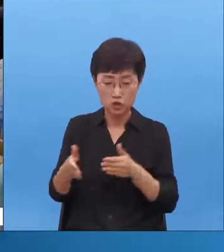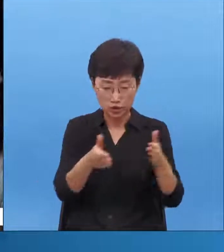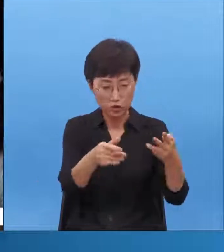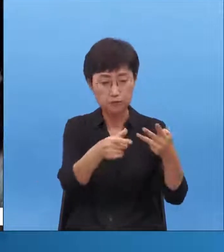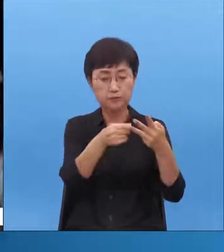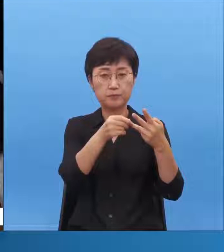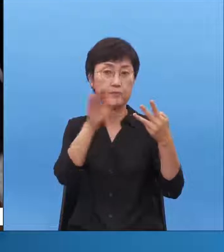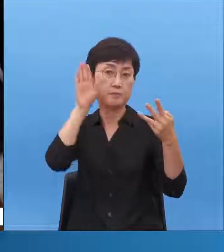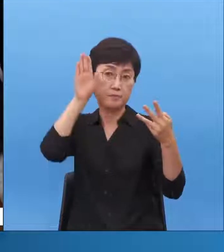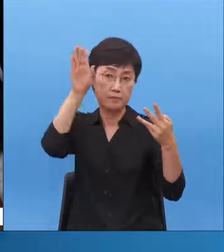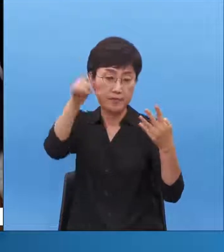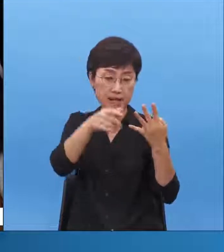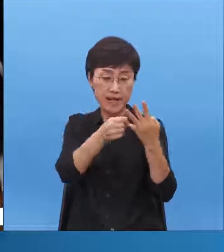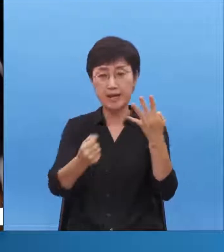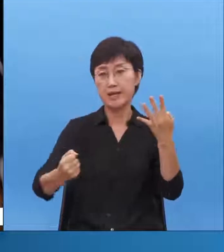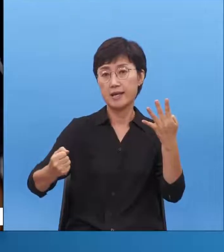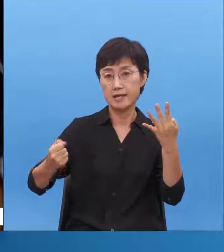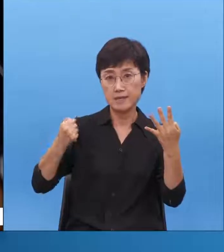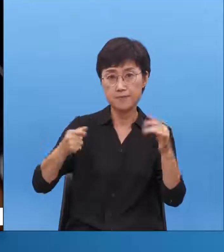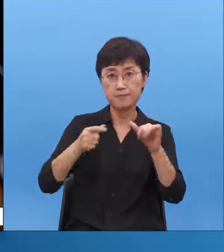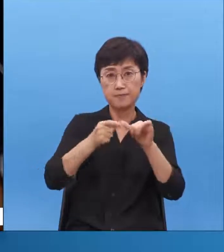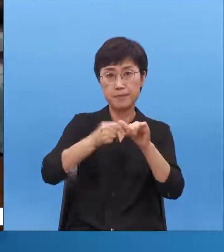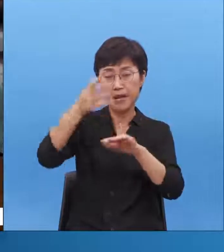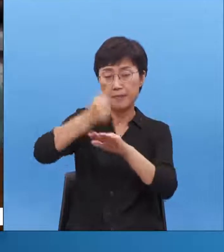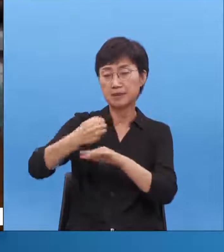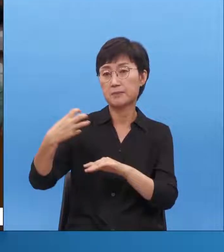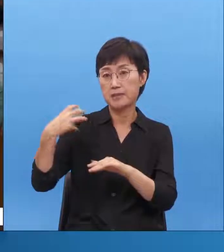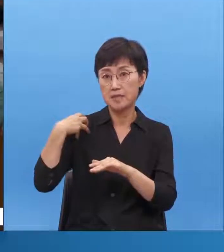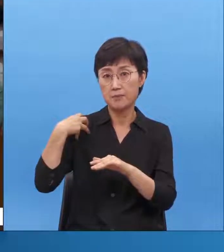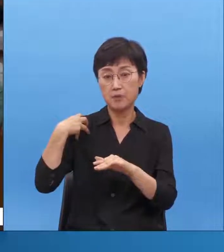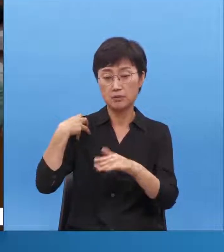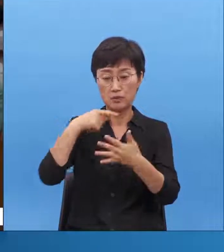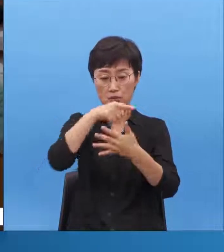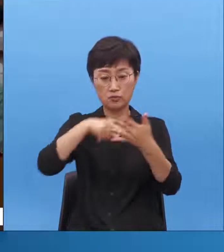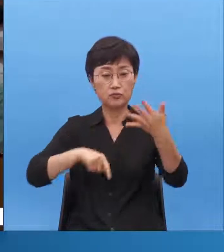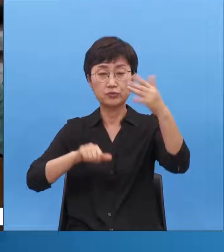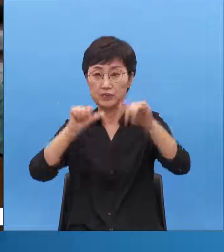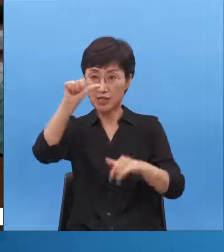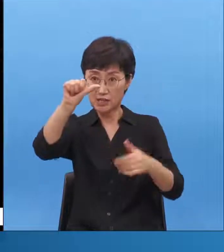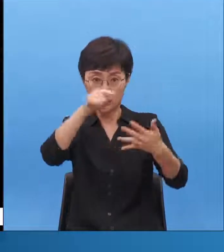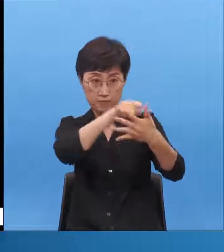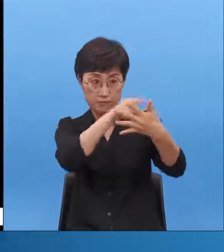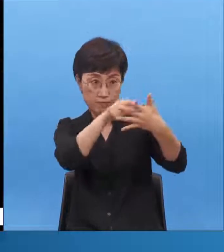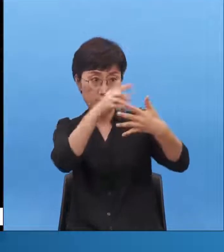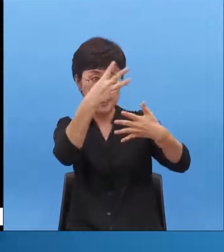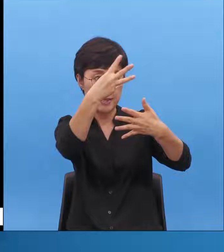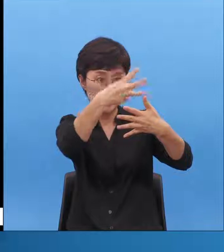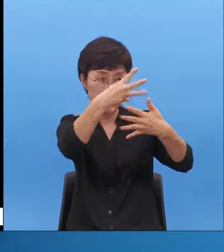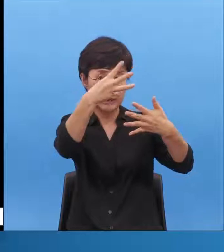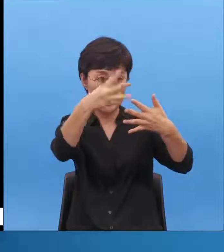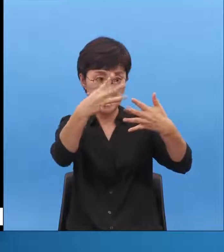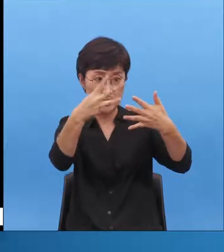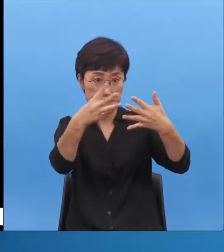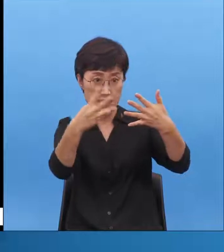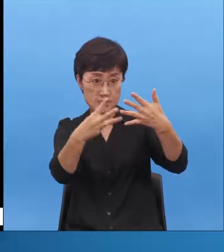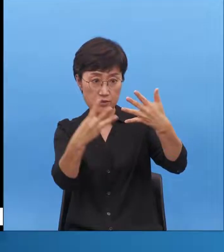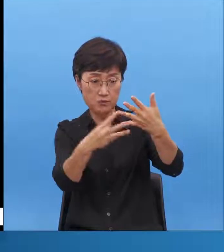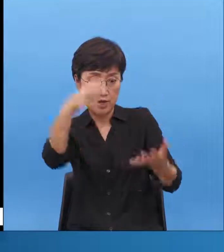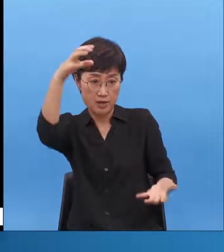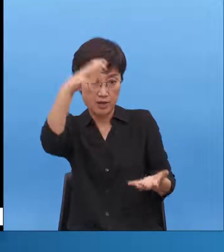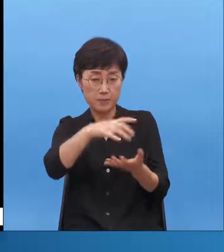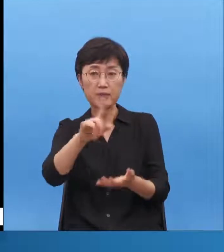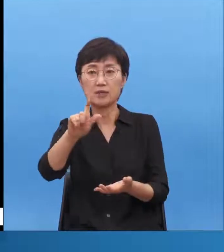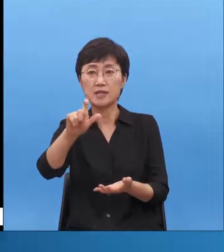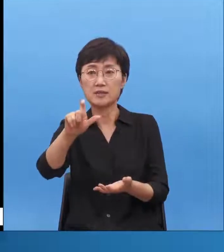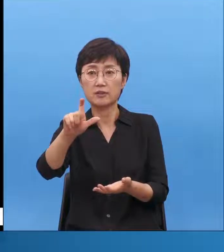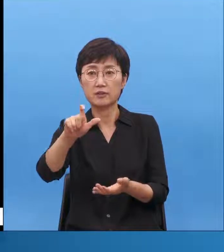랩넌트의 힘, 랩넌트의 마지막 사명 등 5파트로 나누어 각 3강씩 총 15강의 메시지를